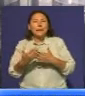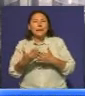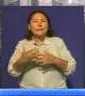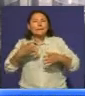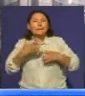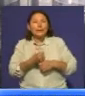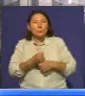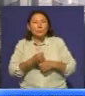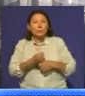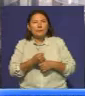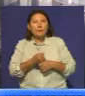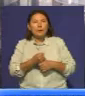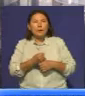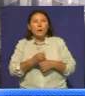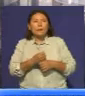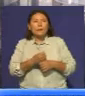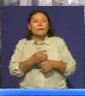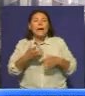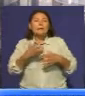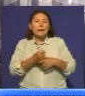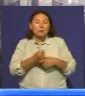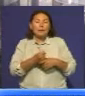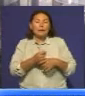қысқарту, қосылу мерзімдерін азайту,